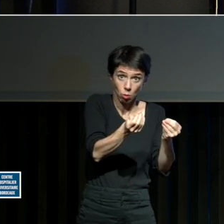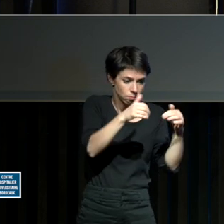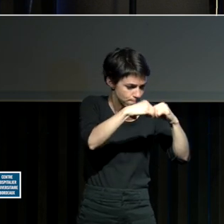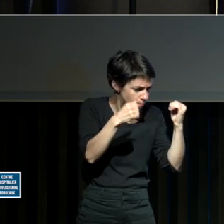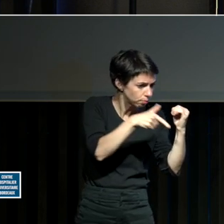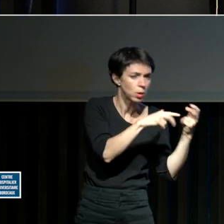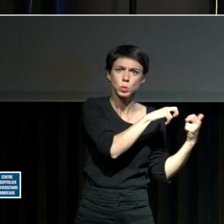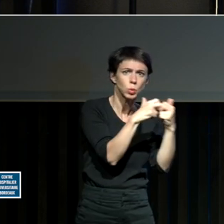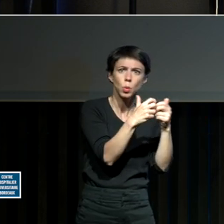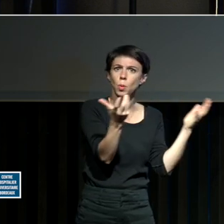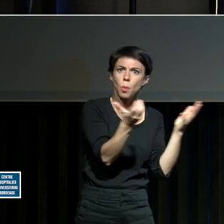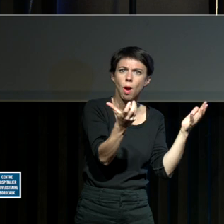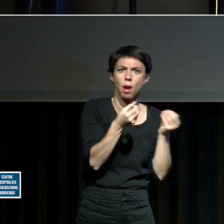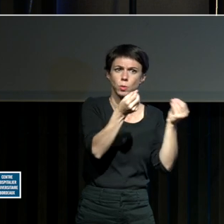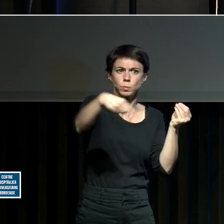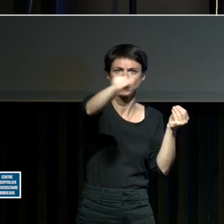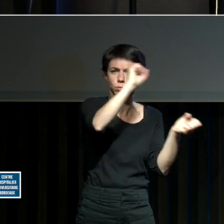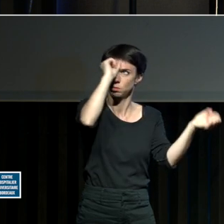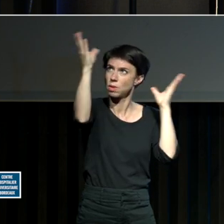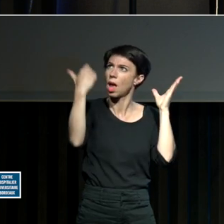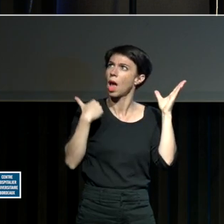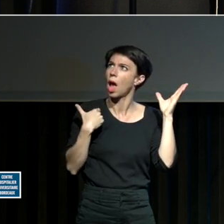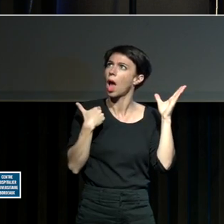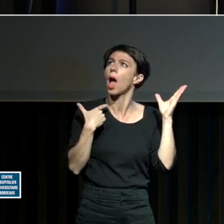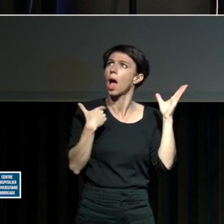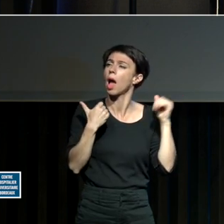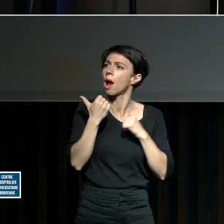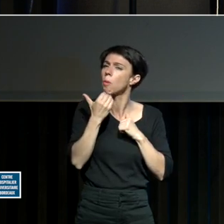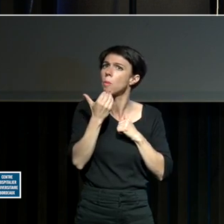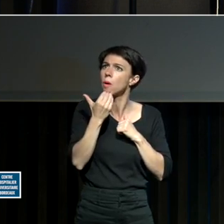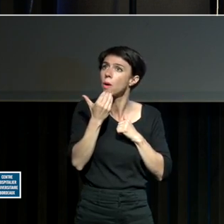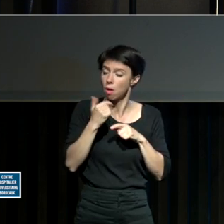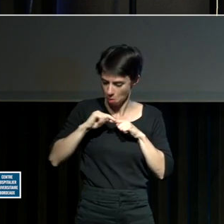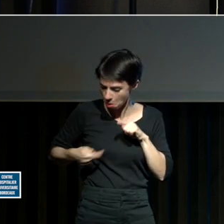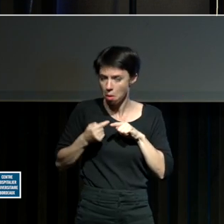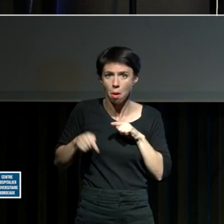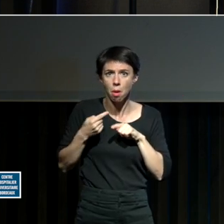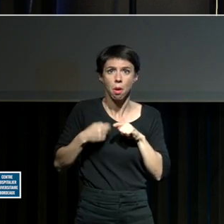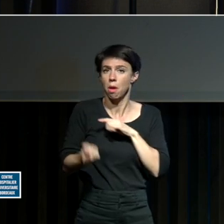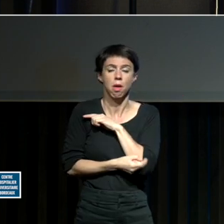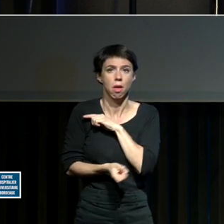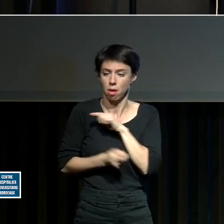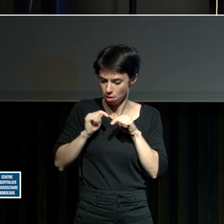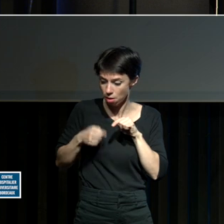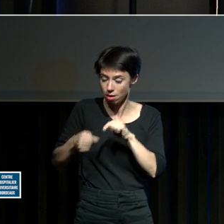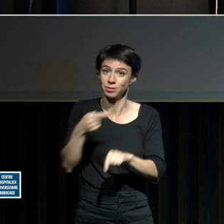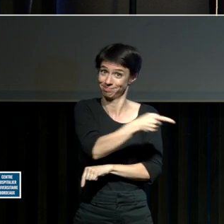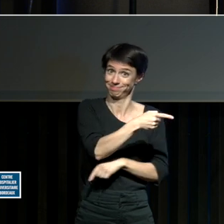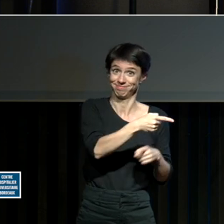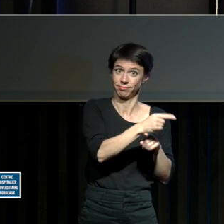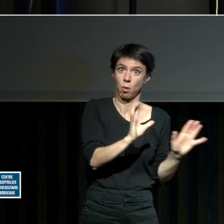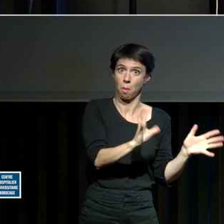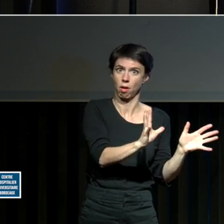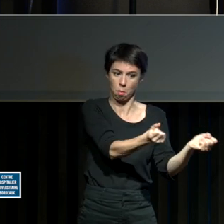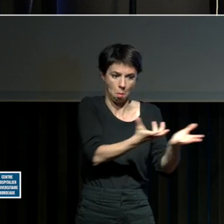comprendre comment la boucle de renforcement peut opérer et comment ces jeux peuvent revêtir